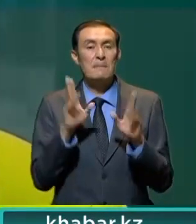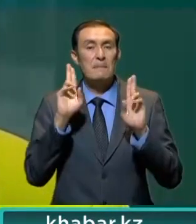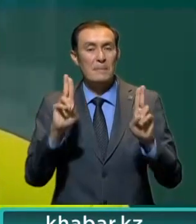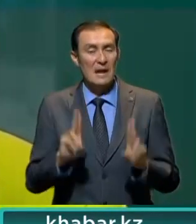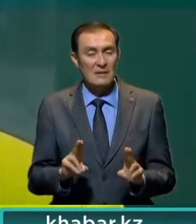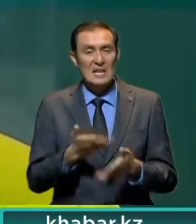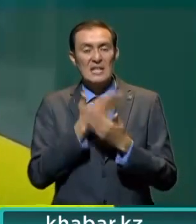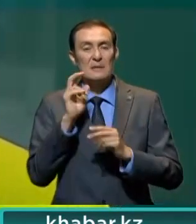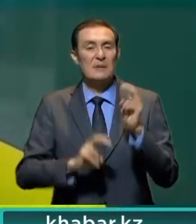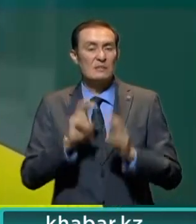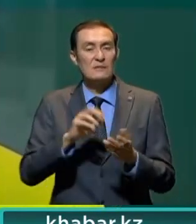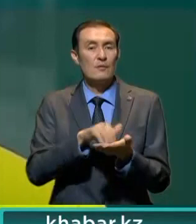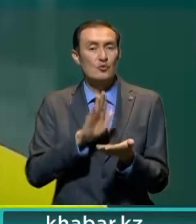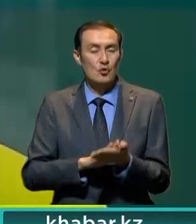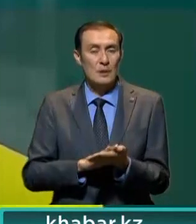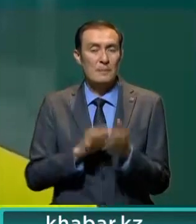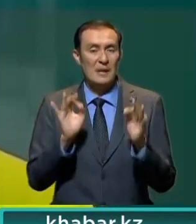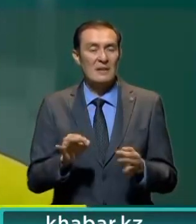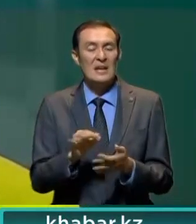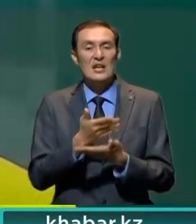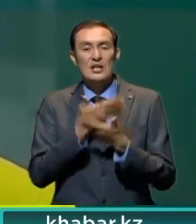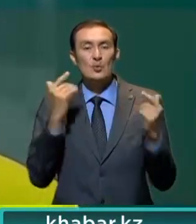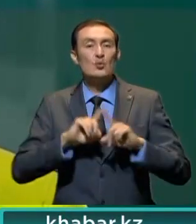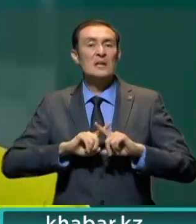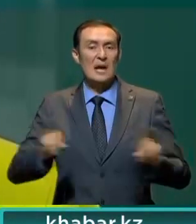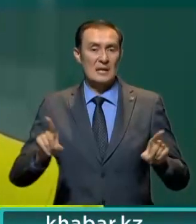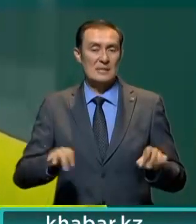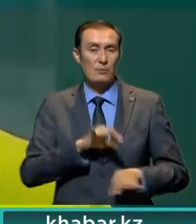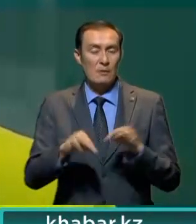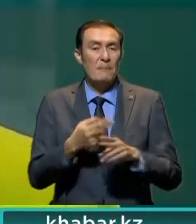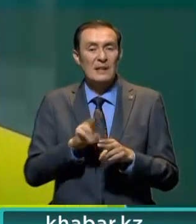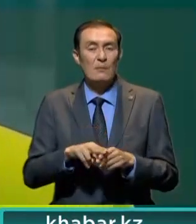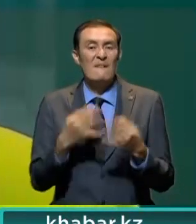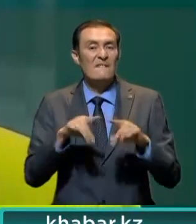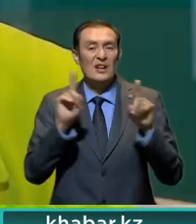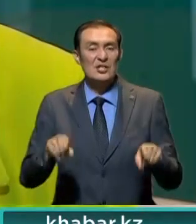нет производственного учета правильного, нет уникальности проекта, поэтому эти франшизы